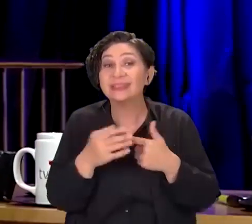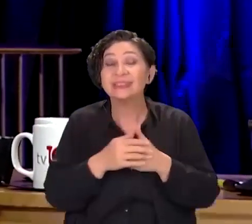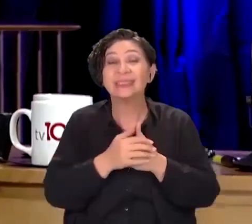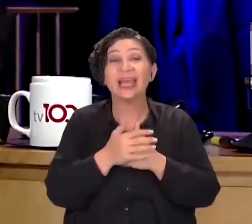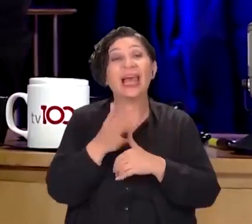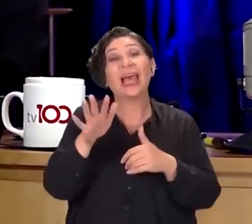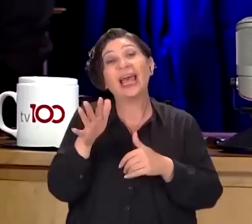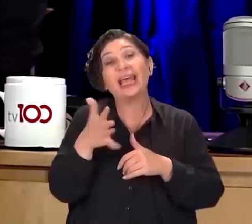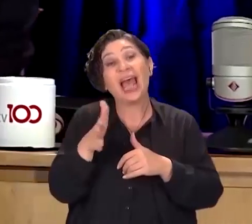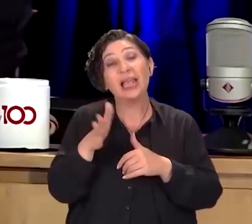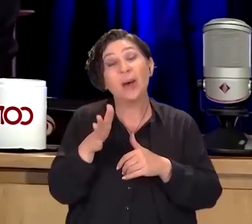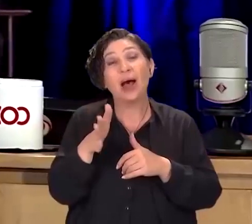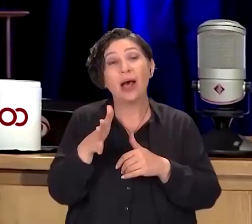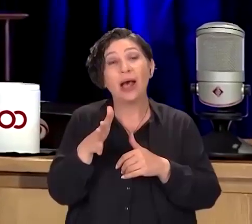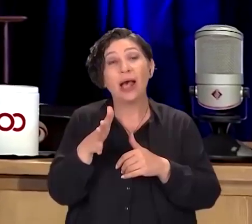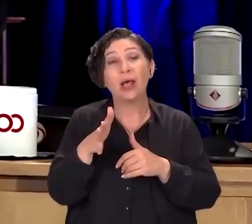galiba